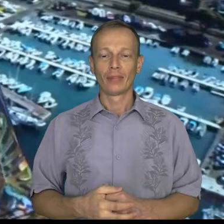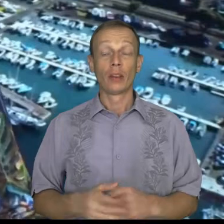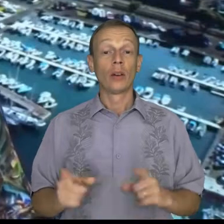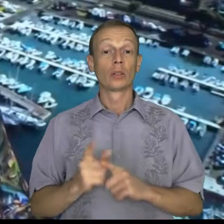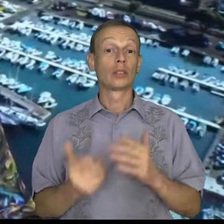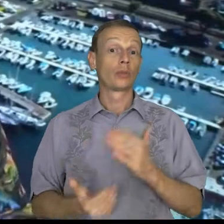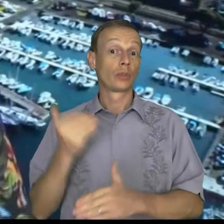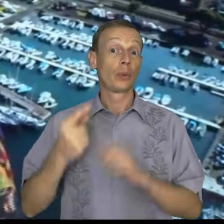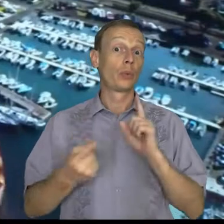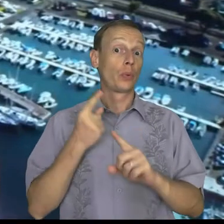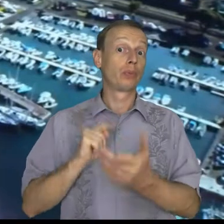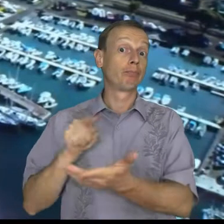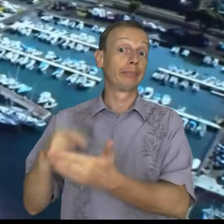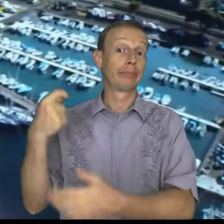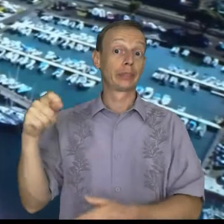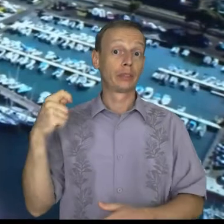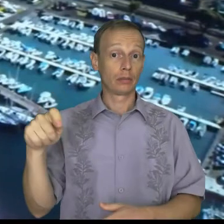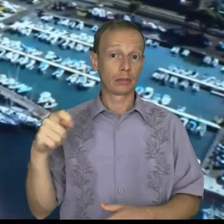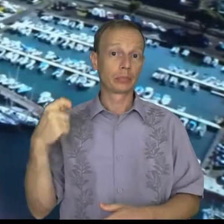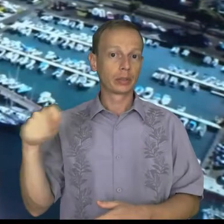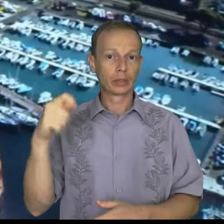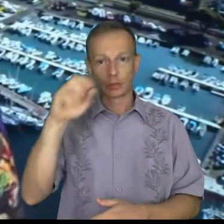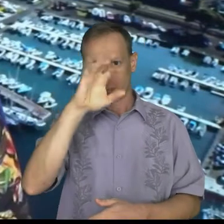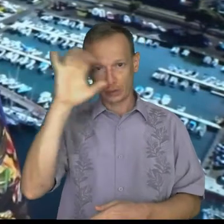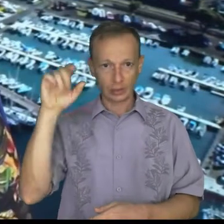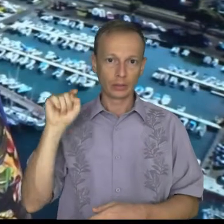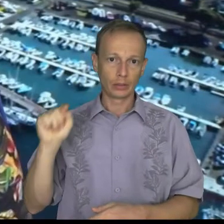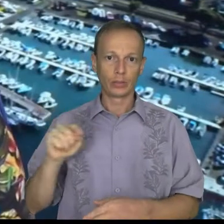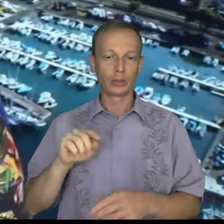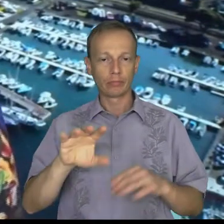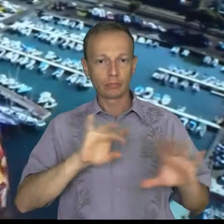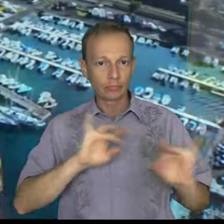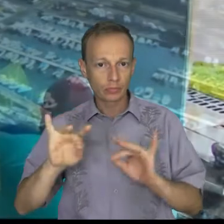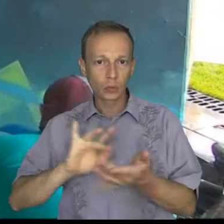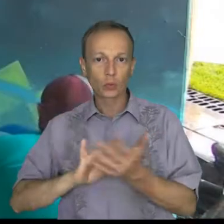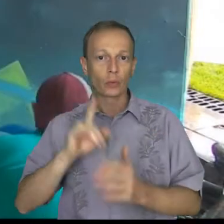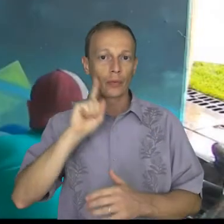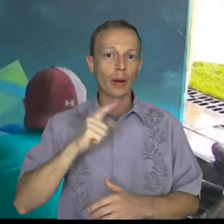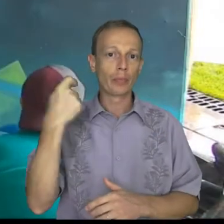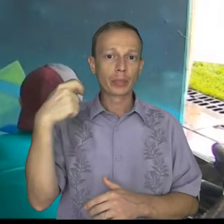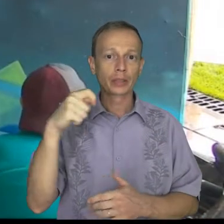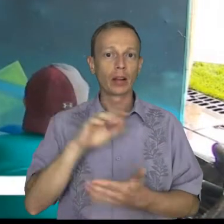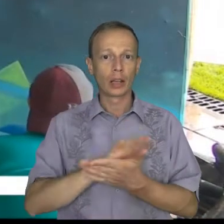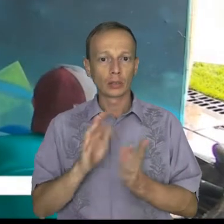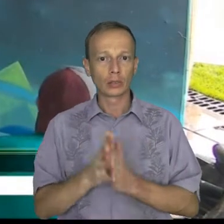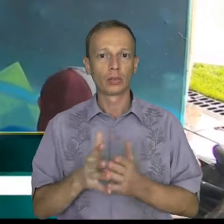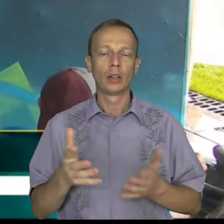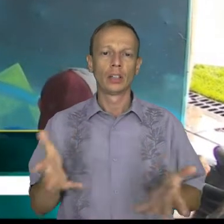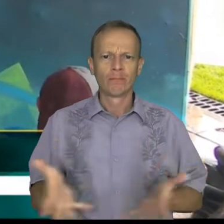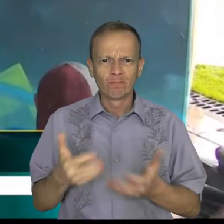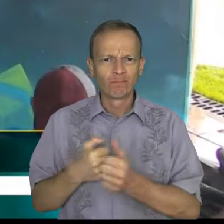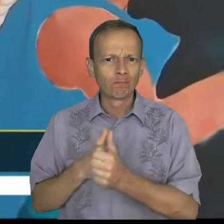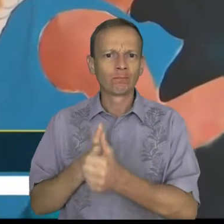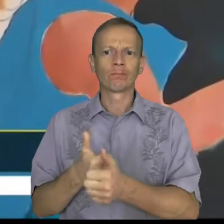bon appétit à tous alors. Une journée importante célébrée aussi à la présidence. Le président de la Polynésie, Edouard Fritsch, a convié toutes